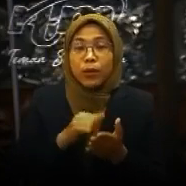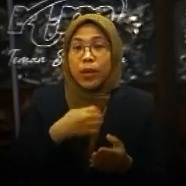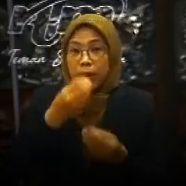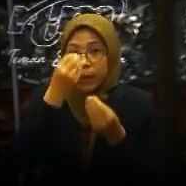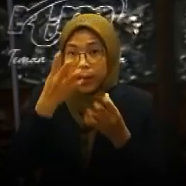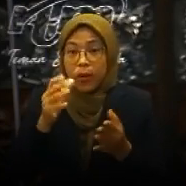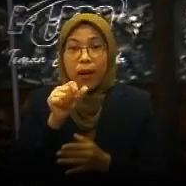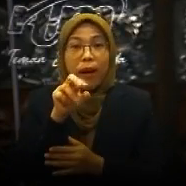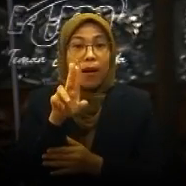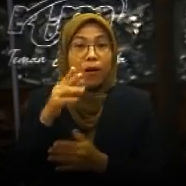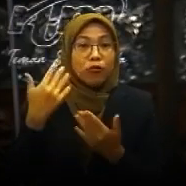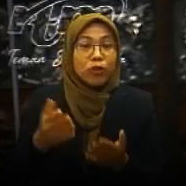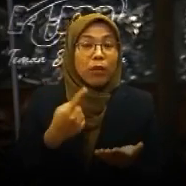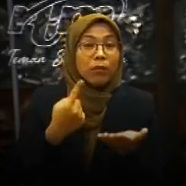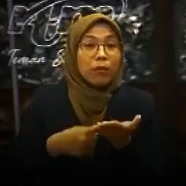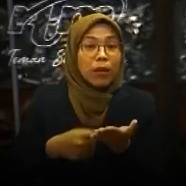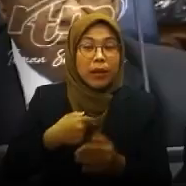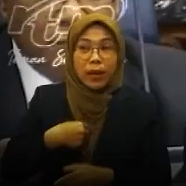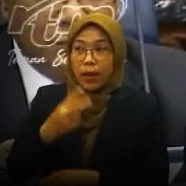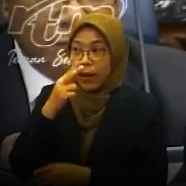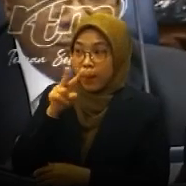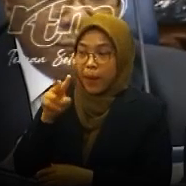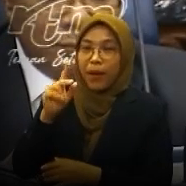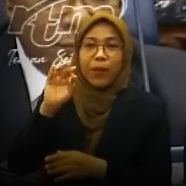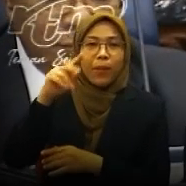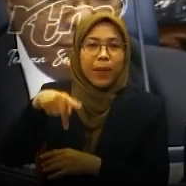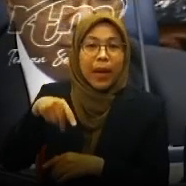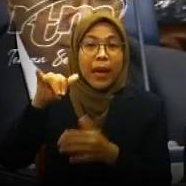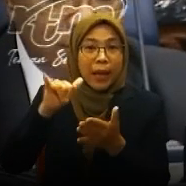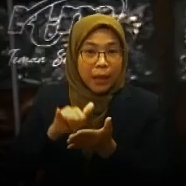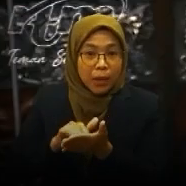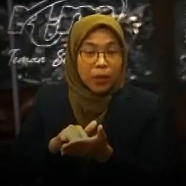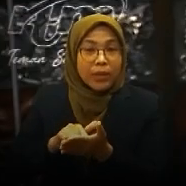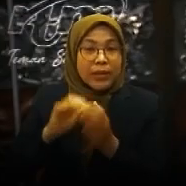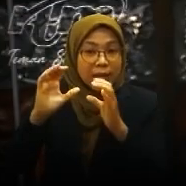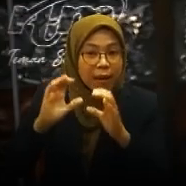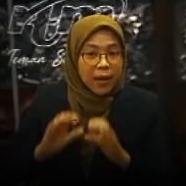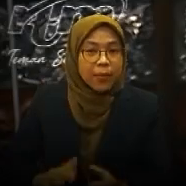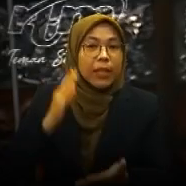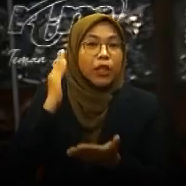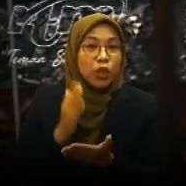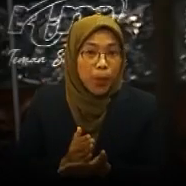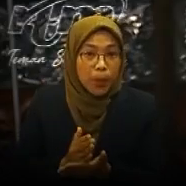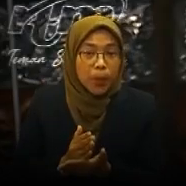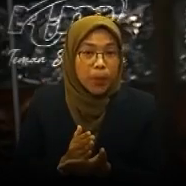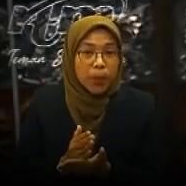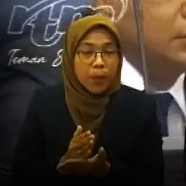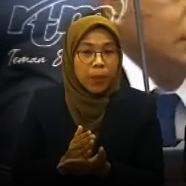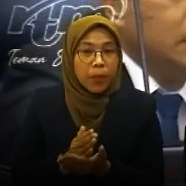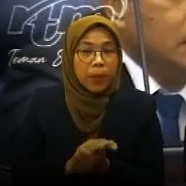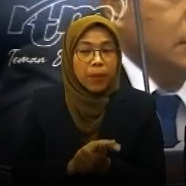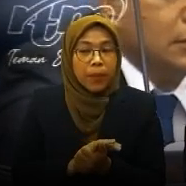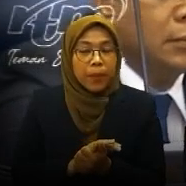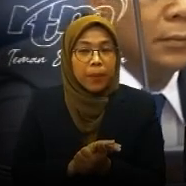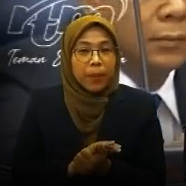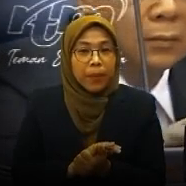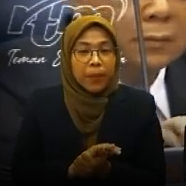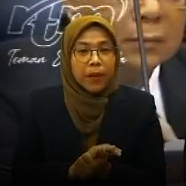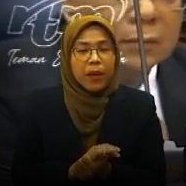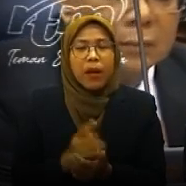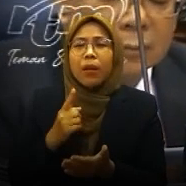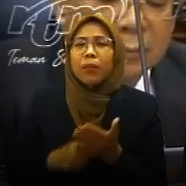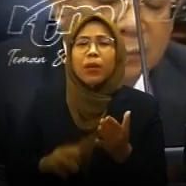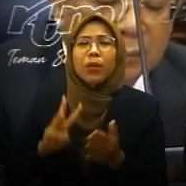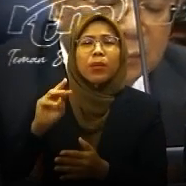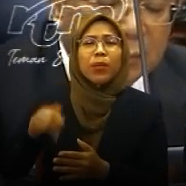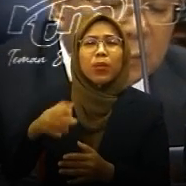contoh sebab Arau bangun, macam saya tengok wilayah persekutuan. Amalan itu harus dihentikan. Saya tak kata ya, Muhammad, apa dia amalan yang dibuat di wilayah